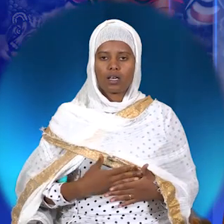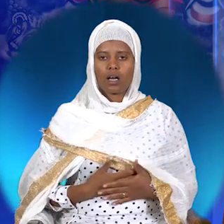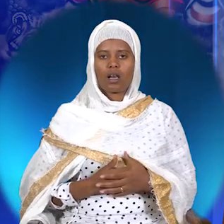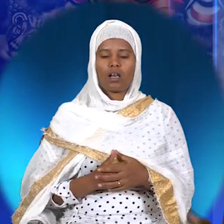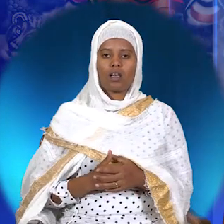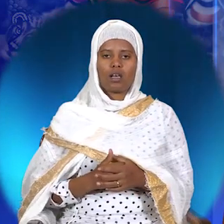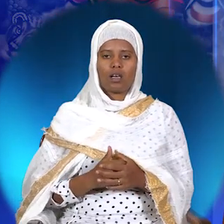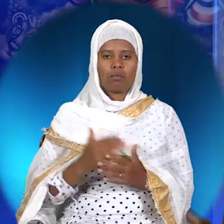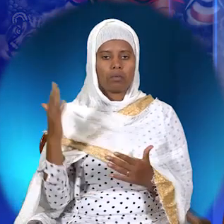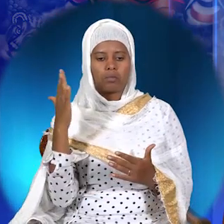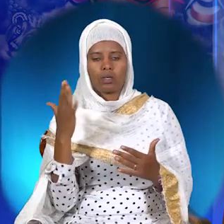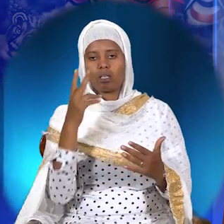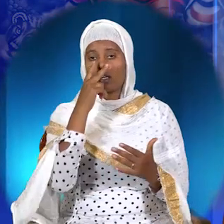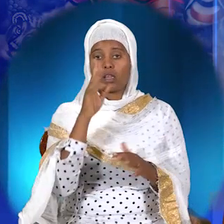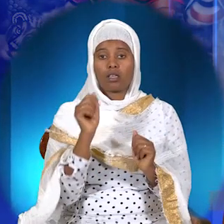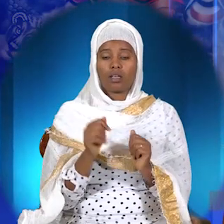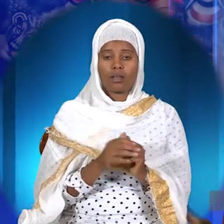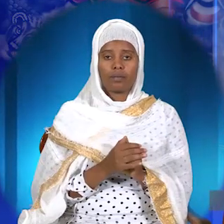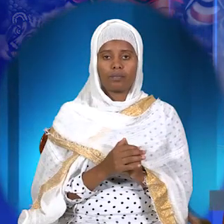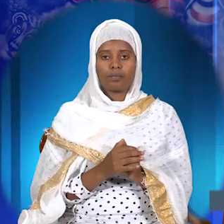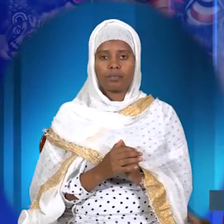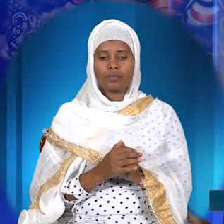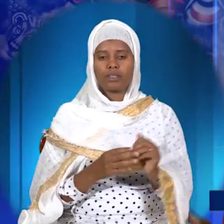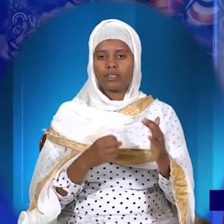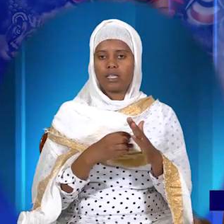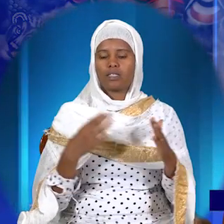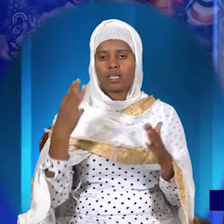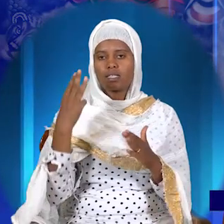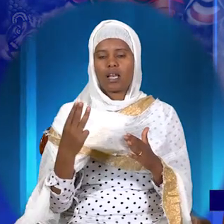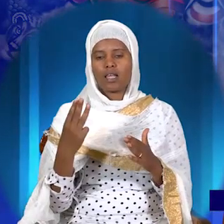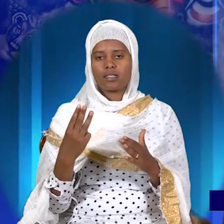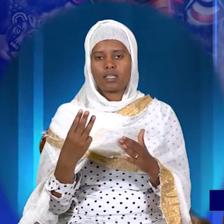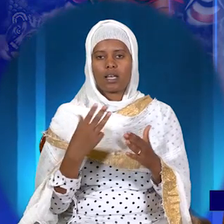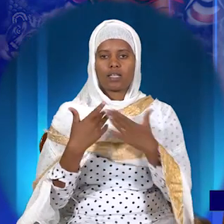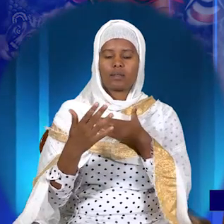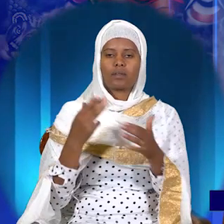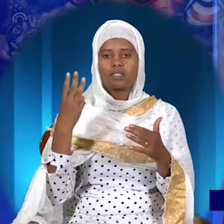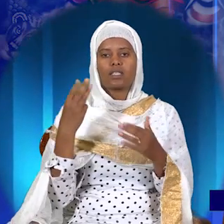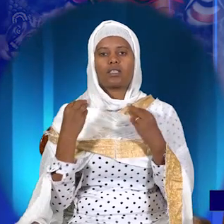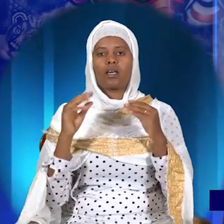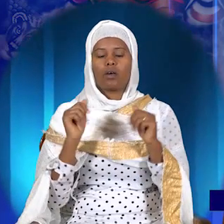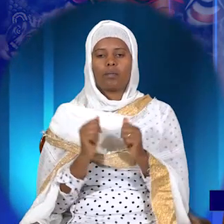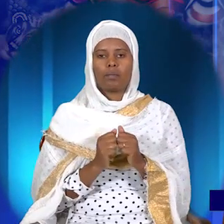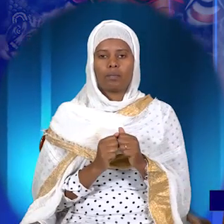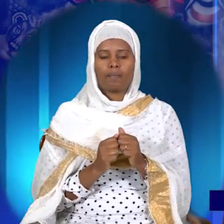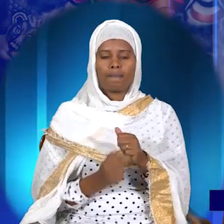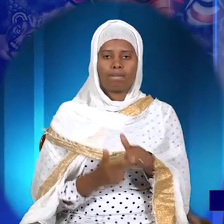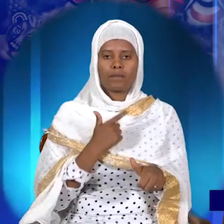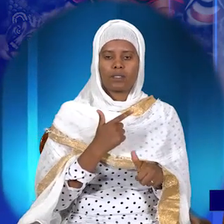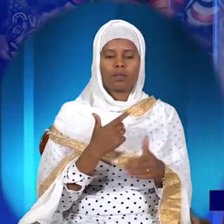ብኣካል ብኩነት ሰለስተ እዮም ኢልና ኢና ተማሂርና ዘለና ስለዚ ናይ ስላሴ ናይ ግብሪ ሰለስትነት እንታይ እዩ እንተዳ